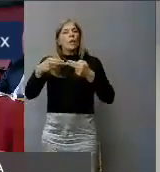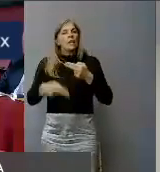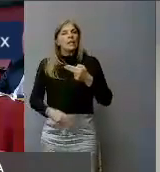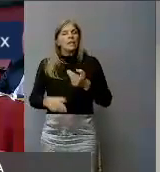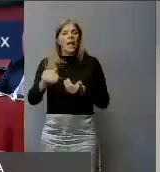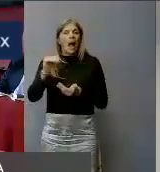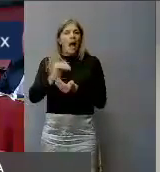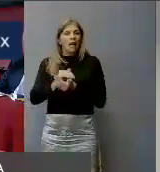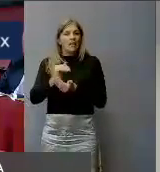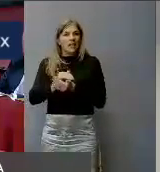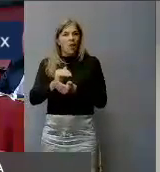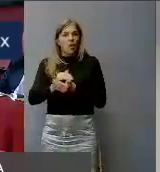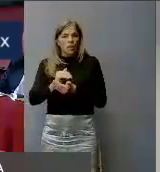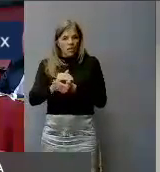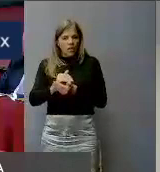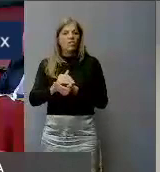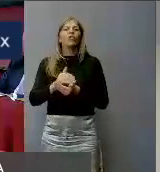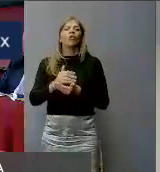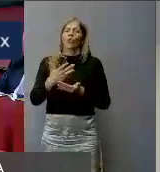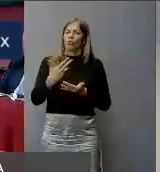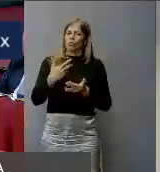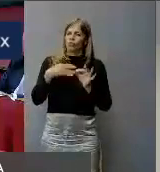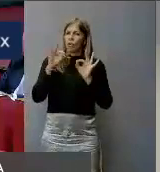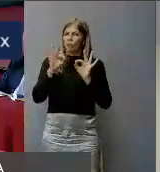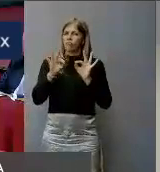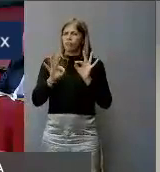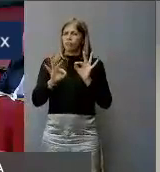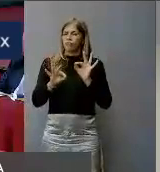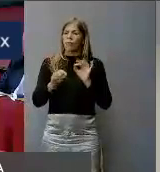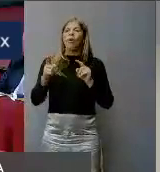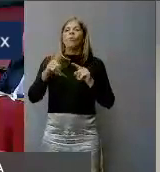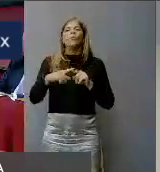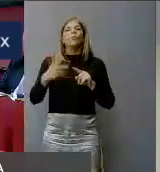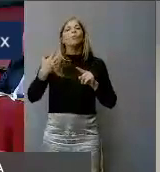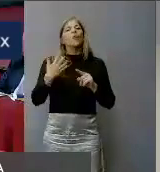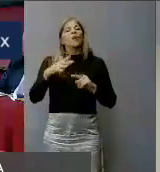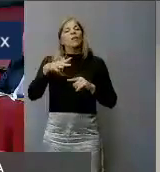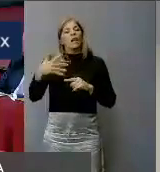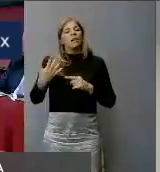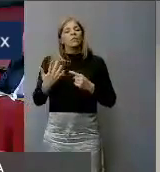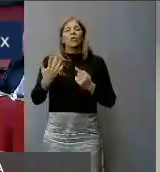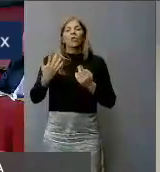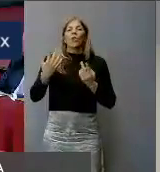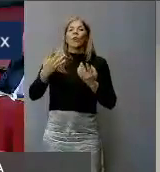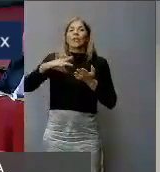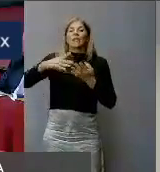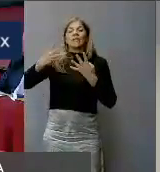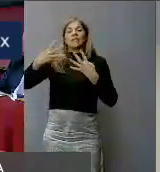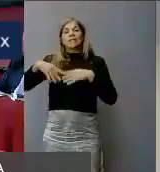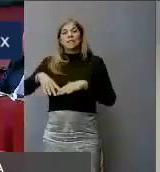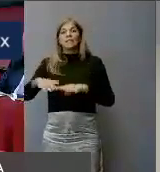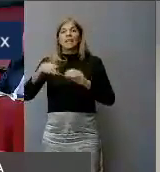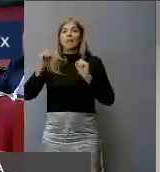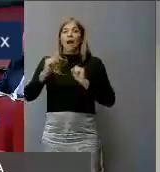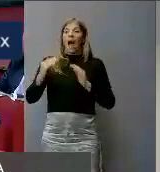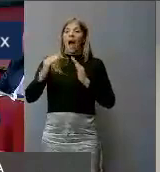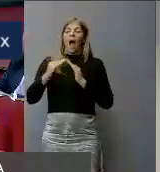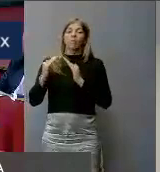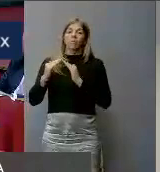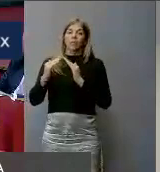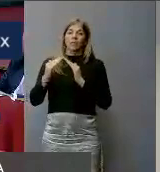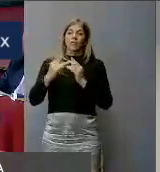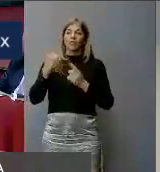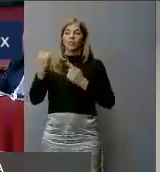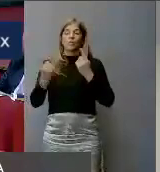regolamentati ma per esempio c'è tutto il sistema abitativo su cui tornerò e sul sistema dei senza dimora e sull'emergenza abitativa che